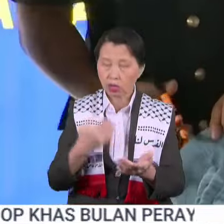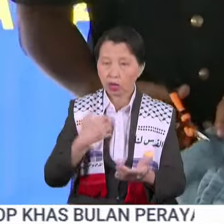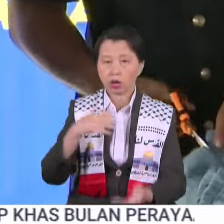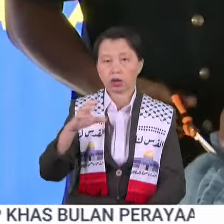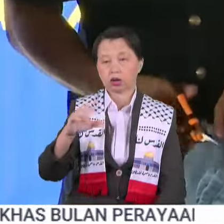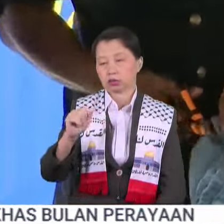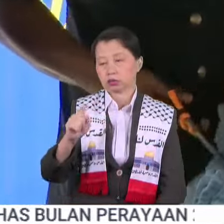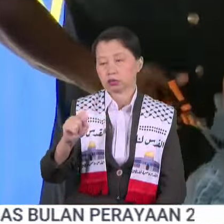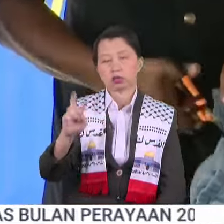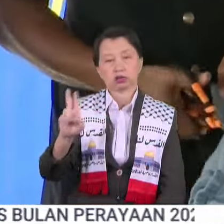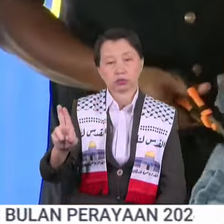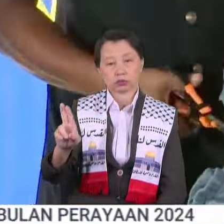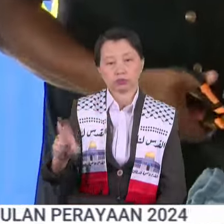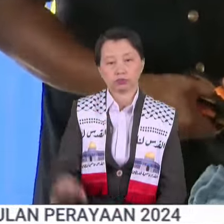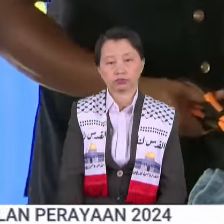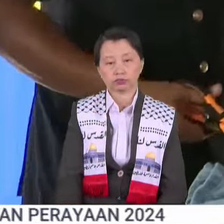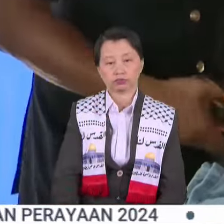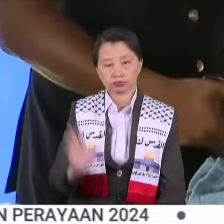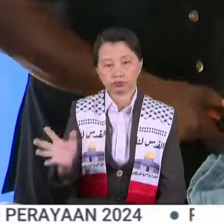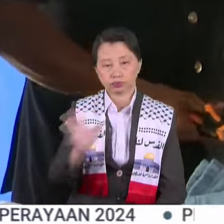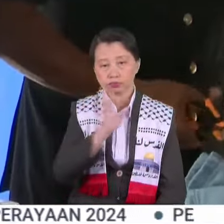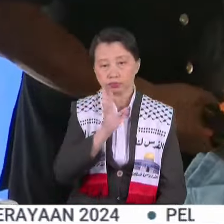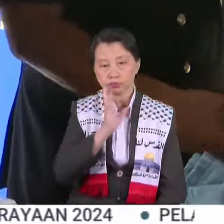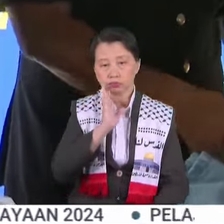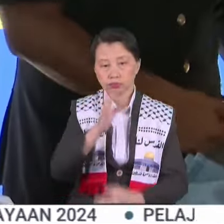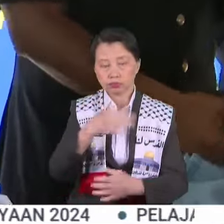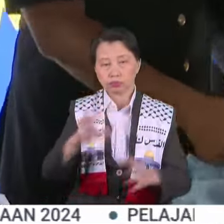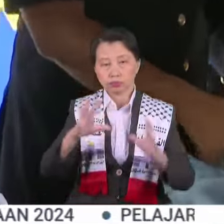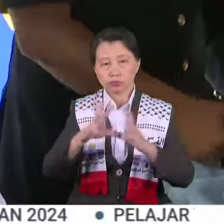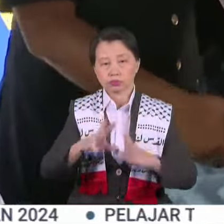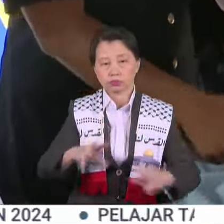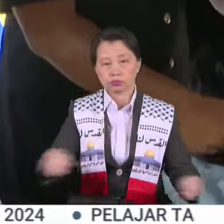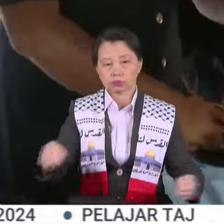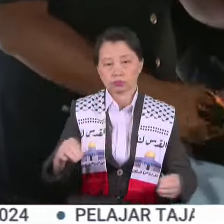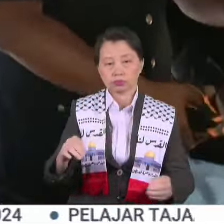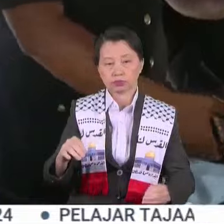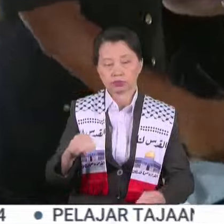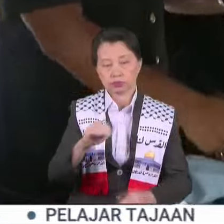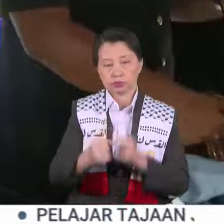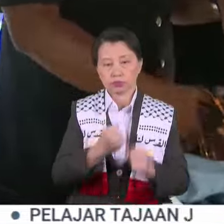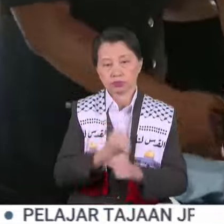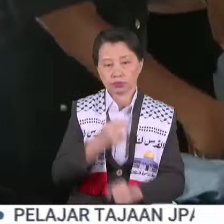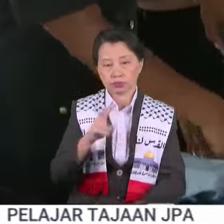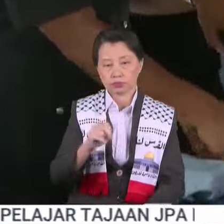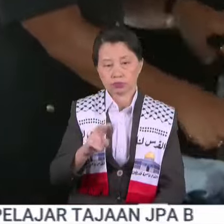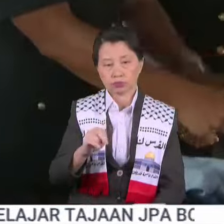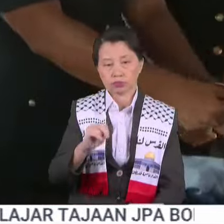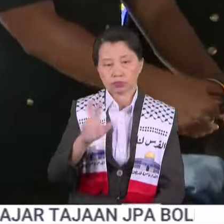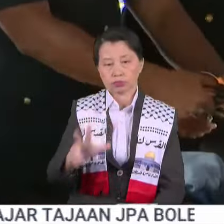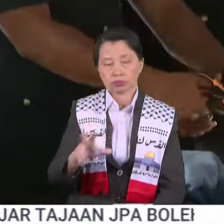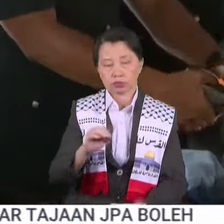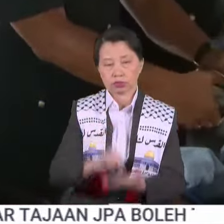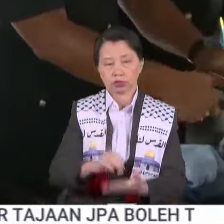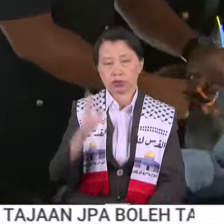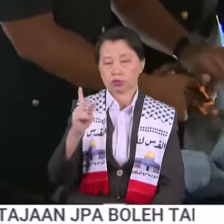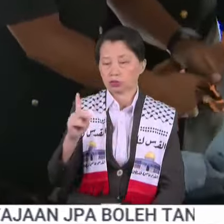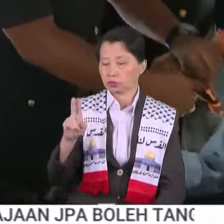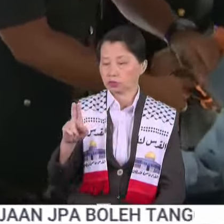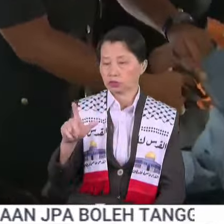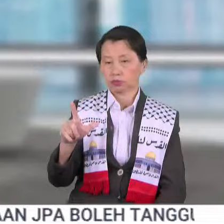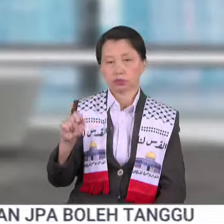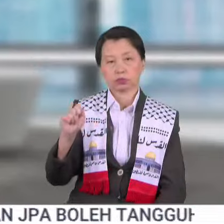situ. Beliau berkata demikian selepas program pelupusan ekshibit tahun 2023 dikulai.